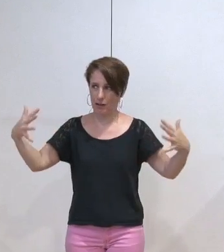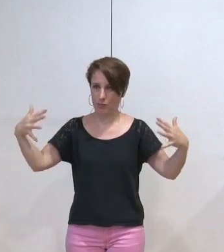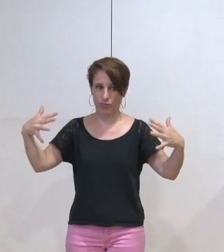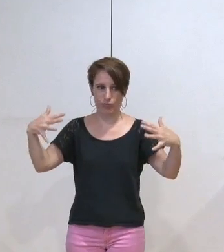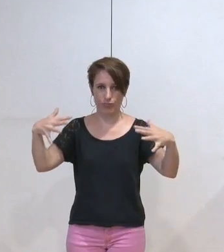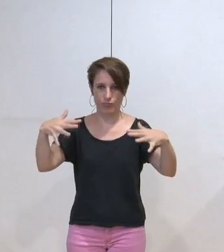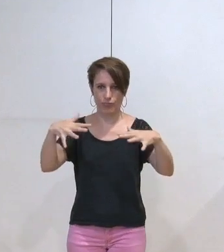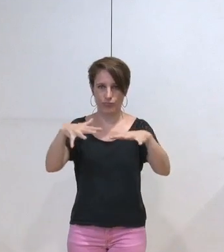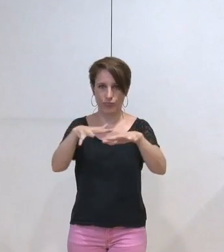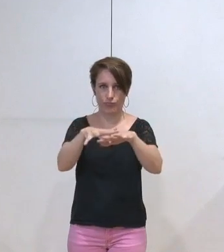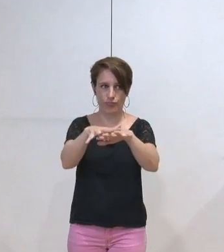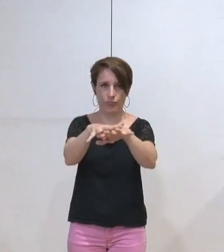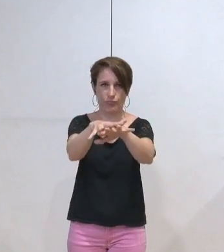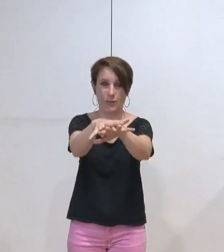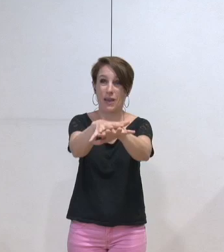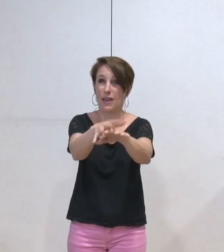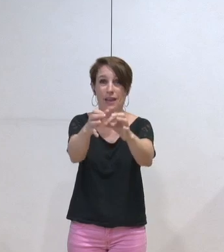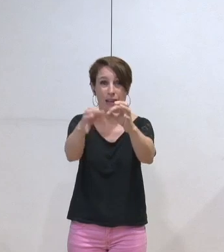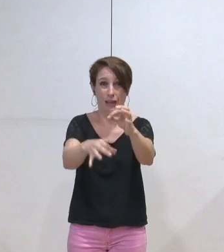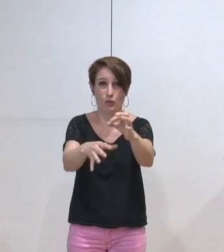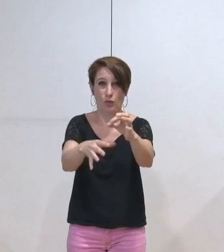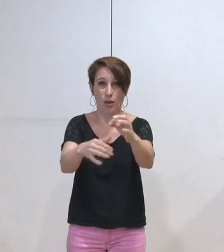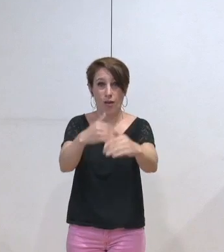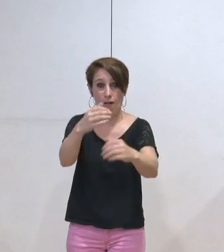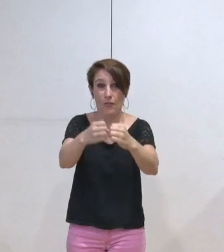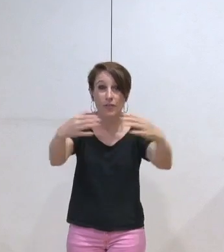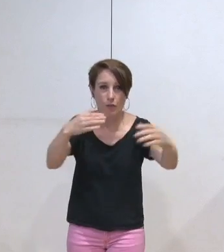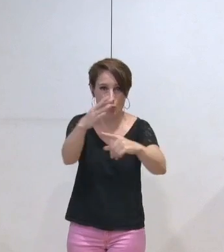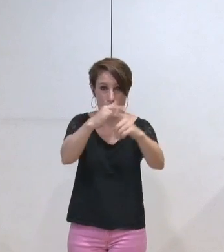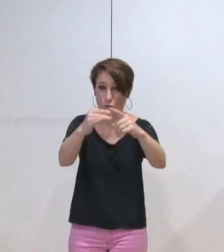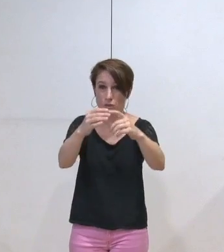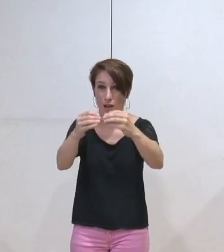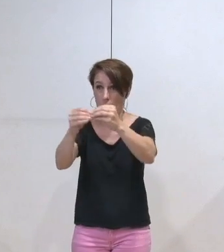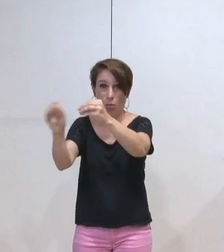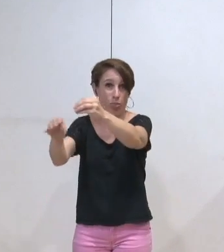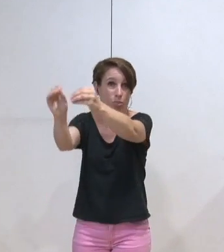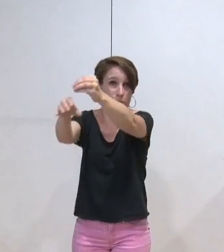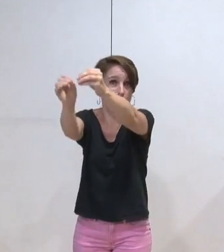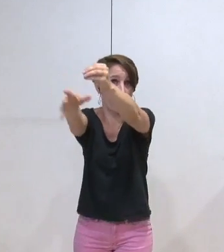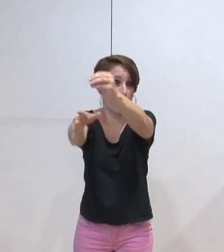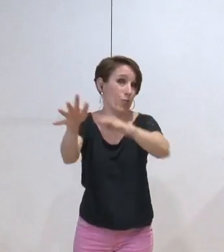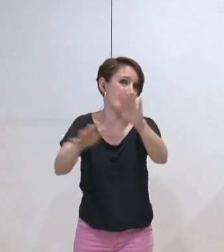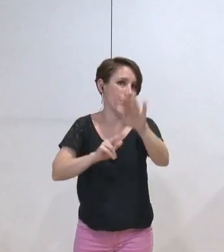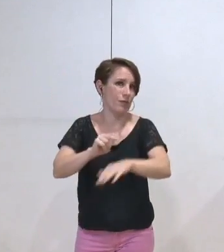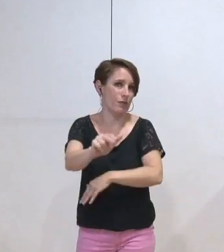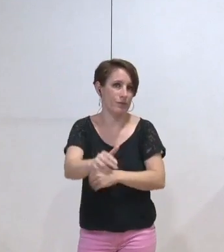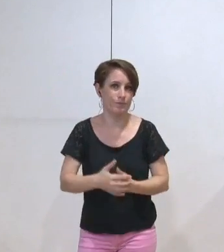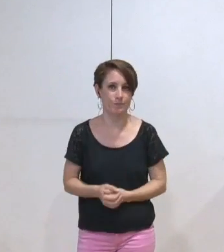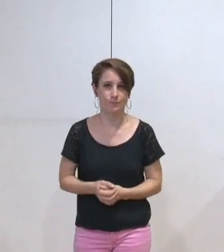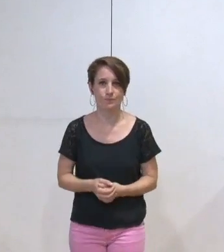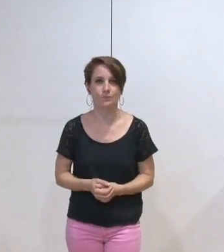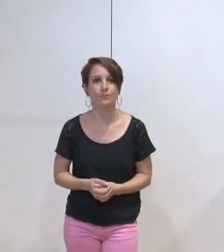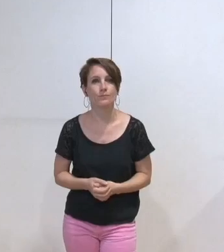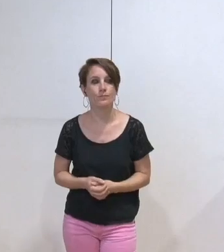a là des pertes potentielles très importantes en terme de développement sociale et d'action collective pour nos concitoyens nous avons donc à ce